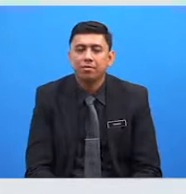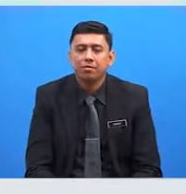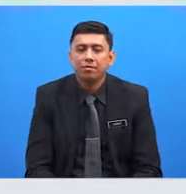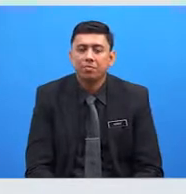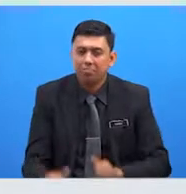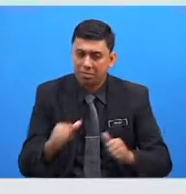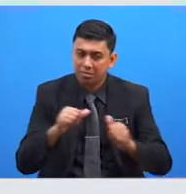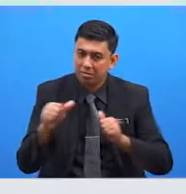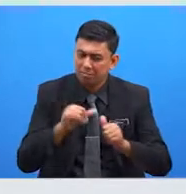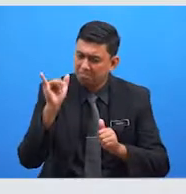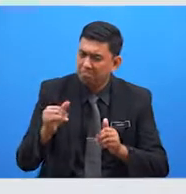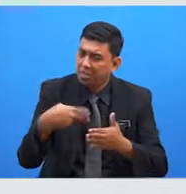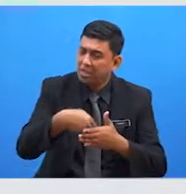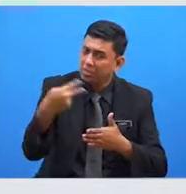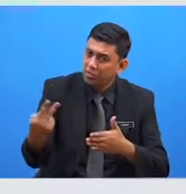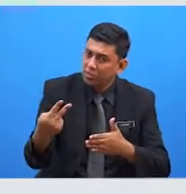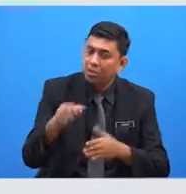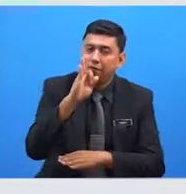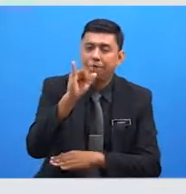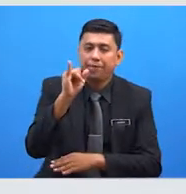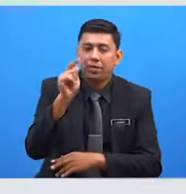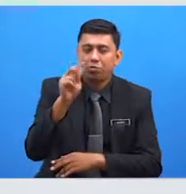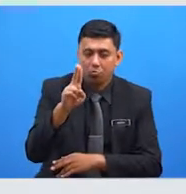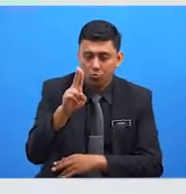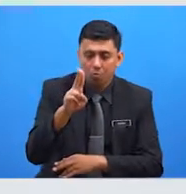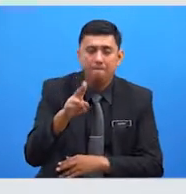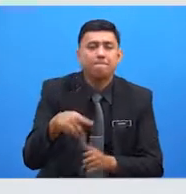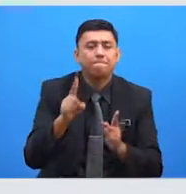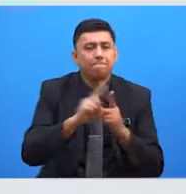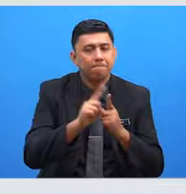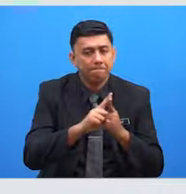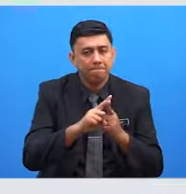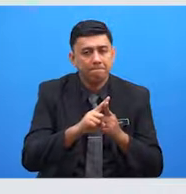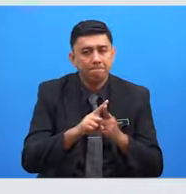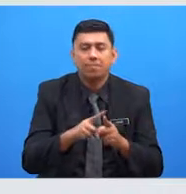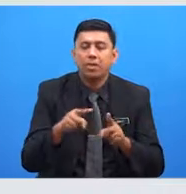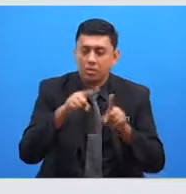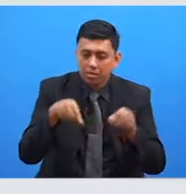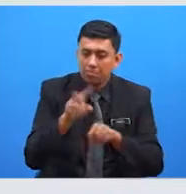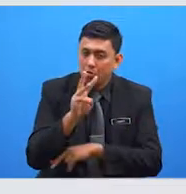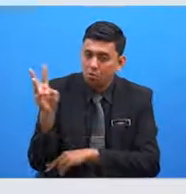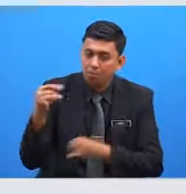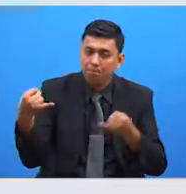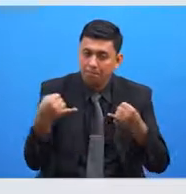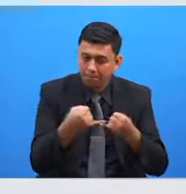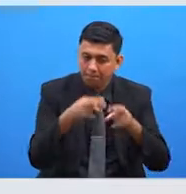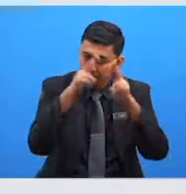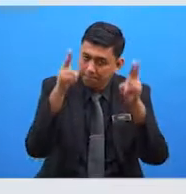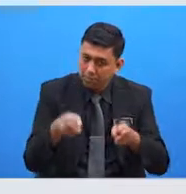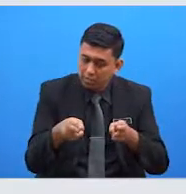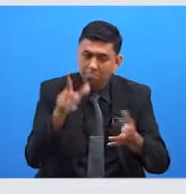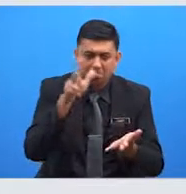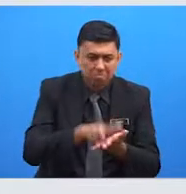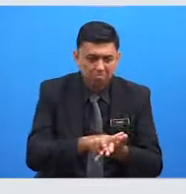Daripada aktiviti yang dihasilkan oleh fitur pertama ini, laman web interaktif mampu menguji dan mengesahkan